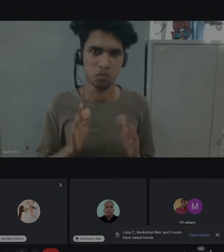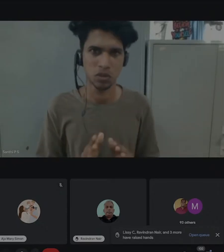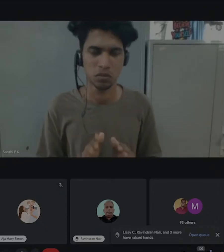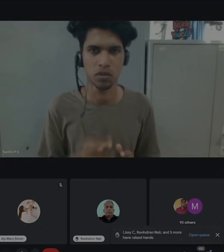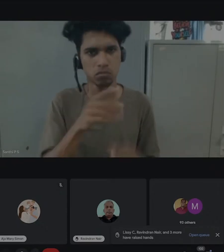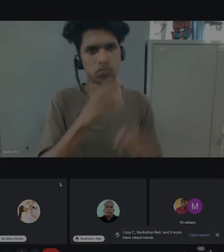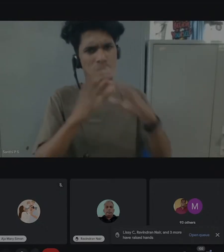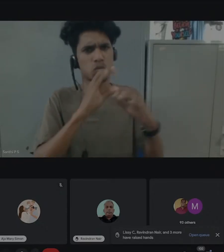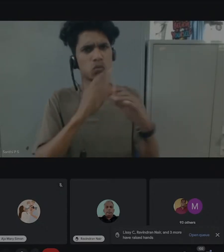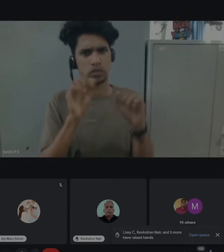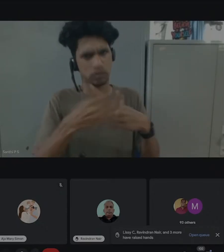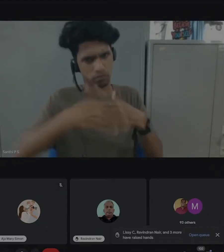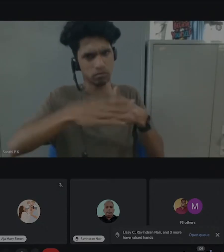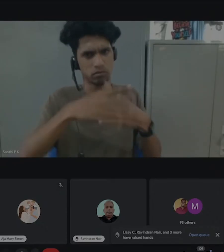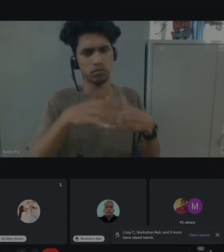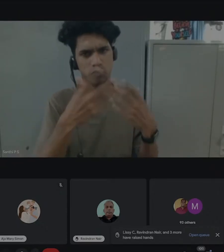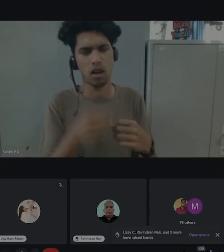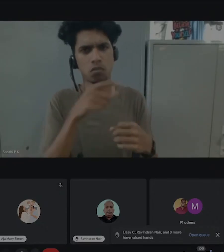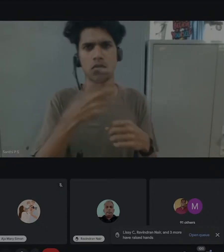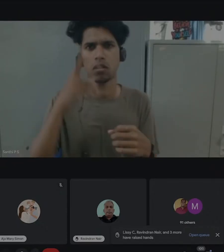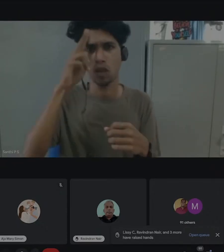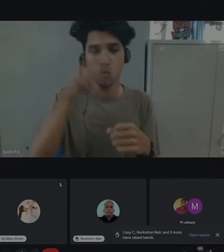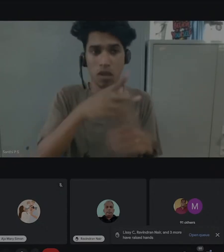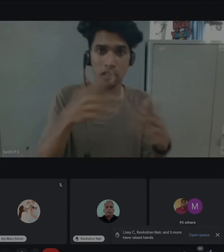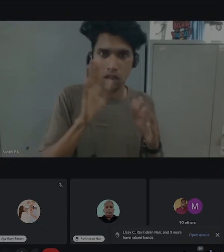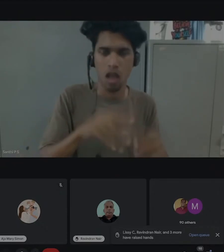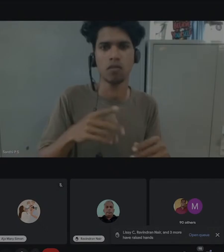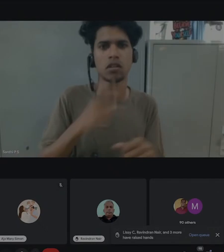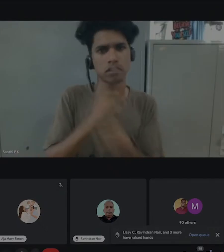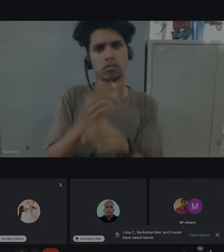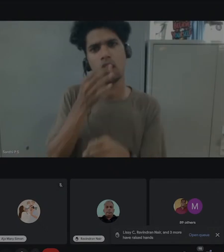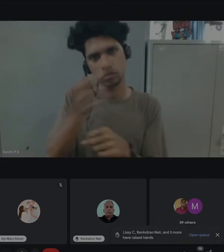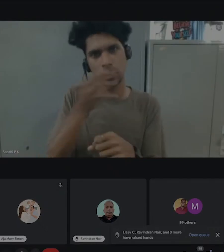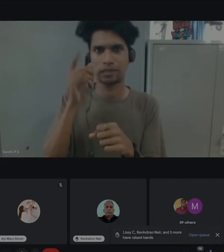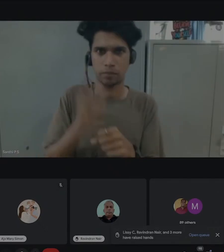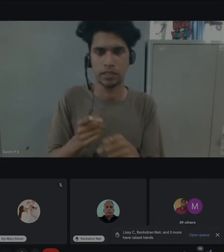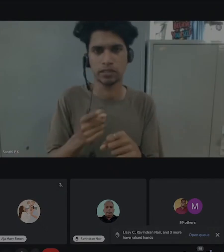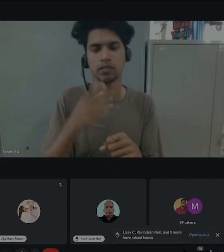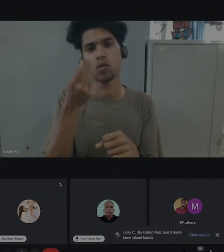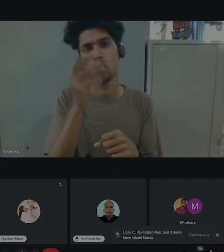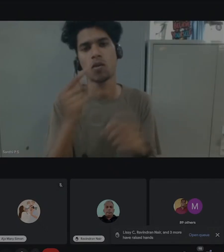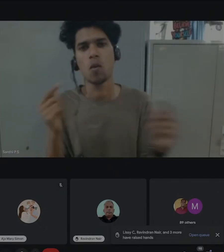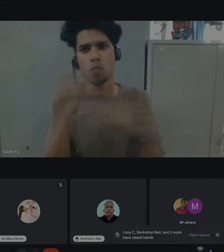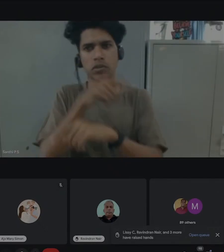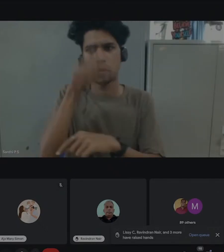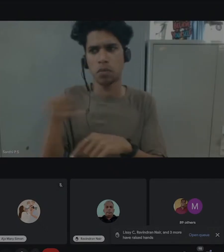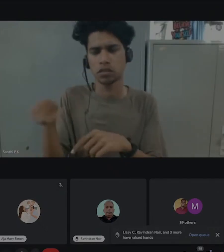ഒരു സംശയം ഉണ്ടെങ്കിൽ അത് ടീച്ചറുമായിട്ട് ചോദിക്കണം, അല്ലെങ്കിൽ ഓപ്പോസിറ്റ് ഇരിക്കുന്ന കമ്മ്യൂണിക്കേഷൻ